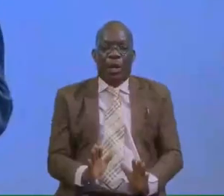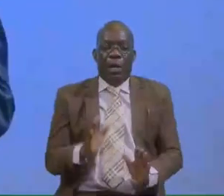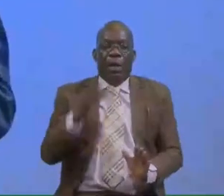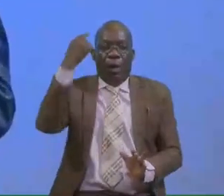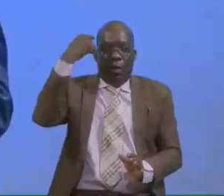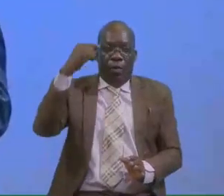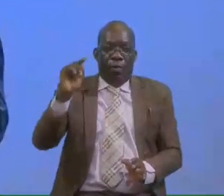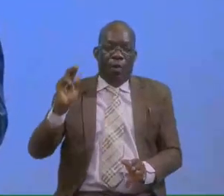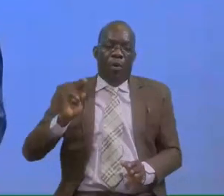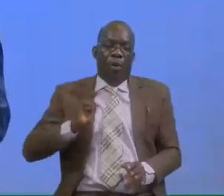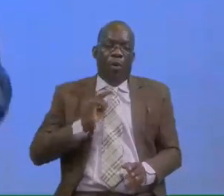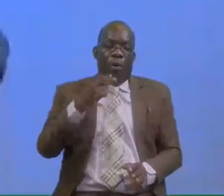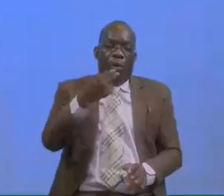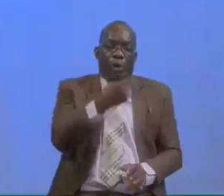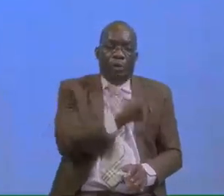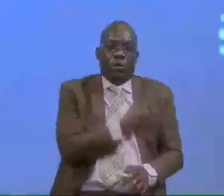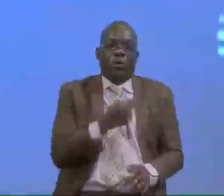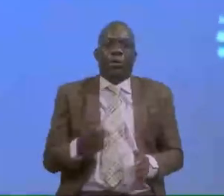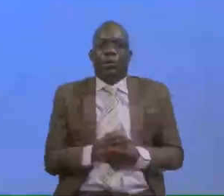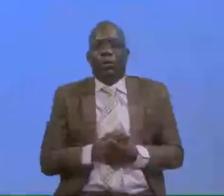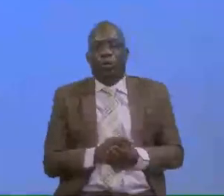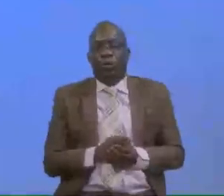Et qui intercède pour nous?